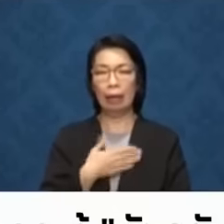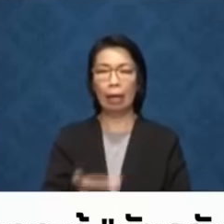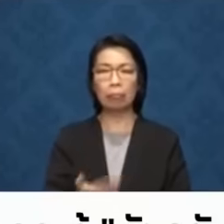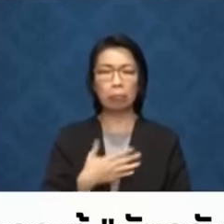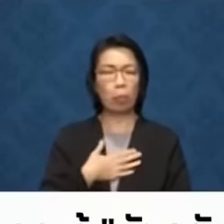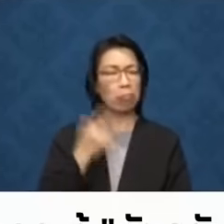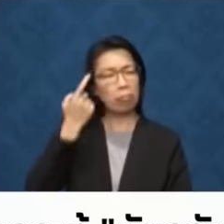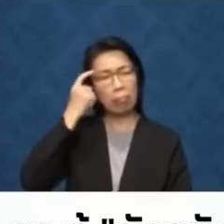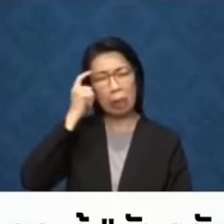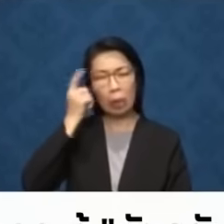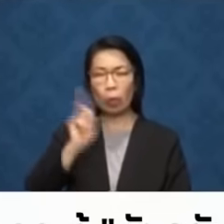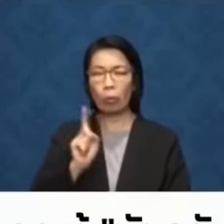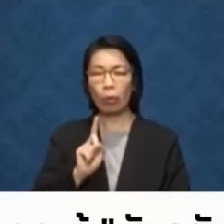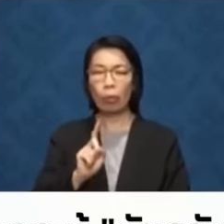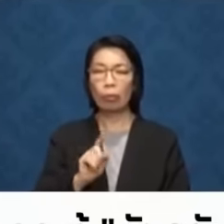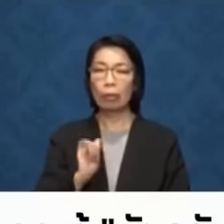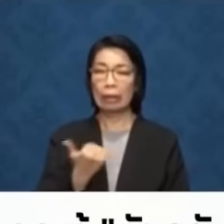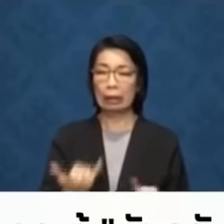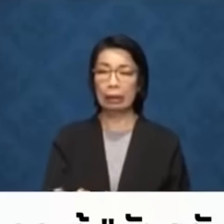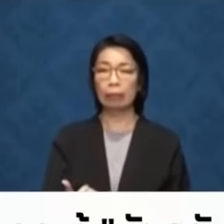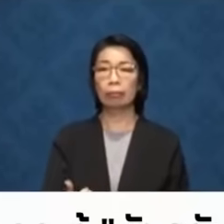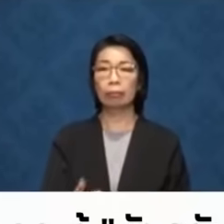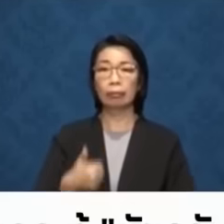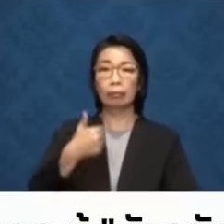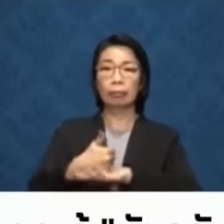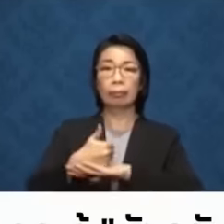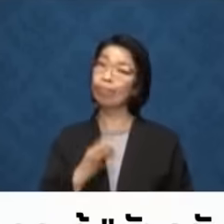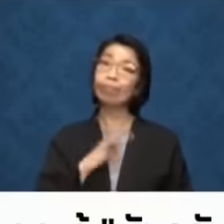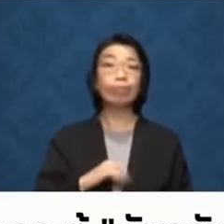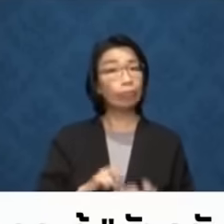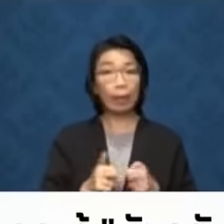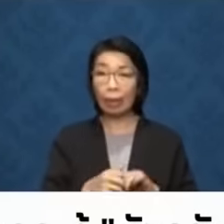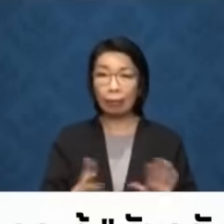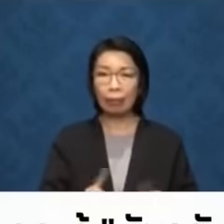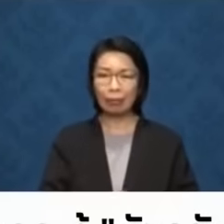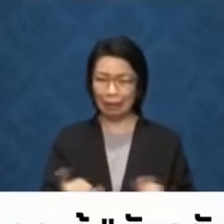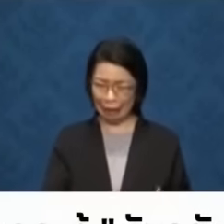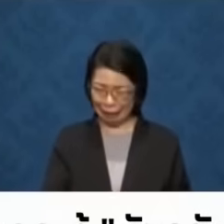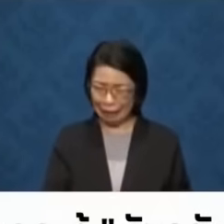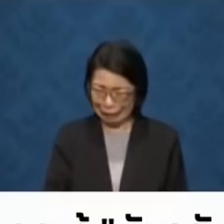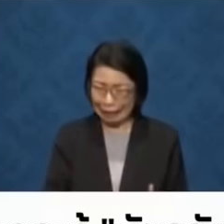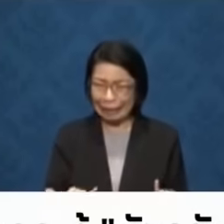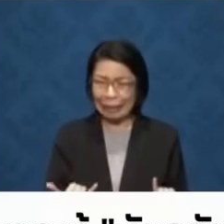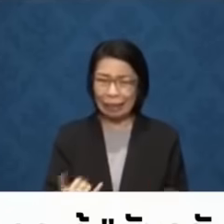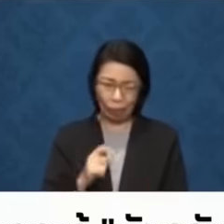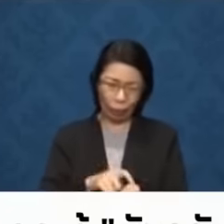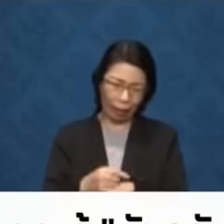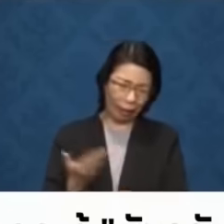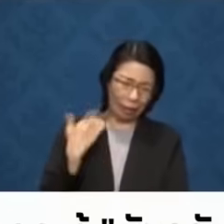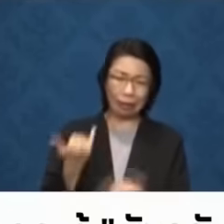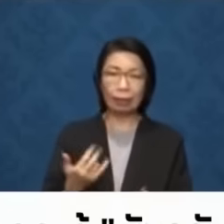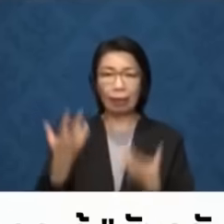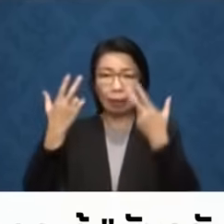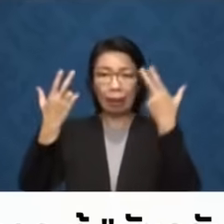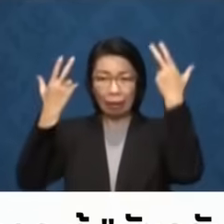ทีว่าใครประท้วงใครกันบ้างอ่ะไปดูก่อนนะความวุ่นวายที่เกิดขึ้นในวันนี ้เมื่อกี้ไม่กี่นาทีมาแจ้งว่าท่านนายก